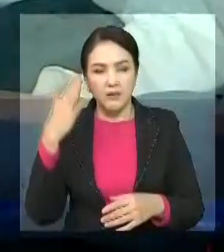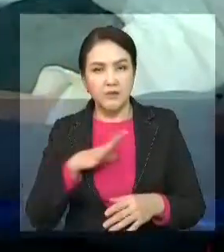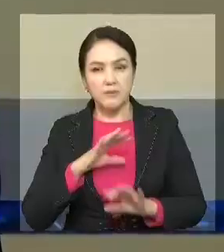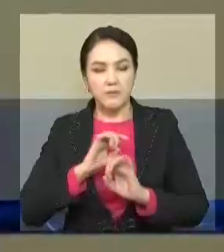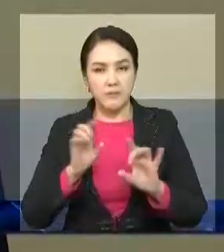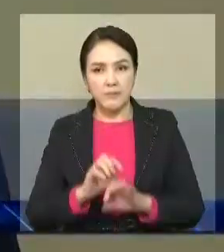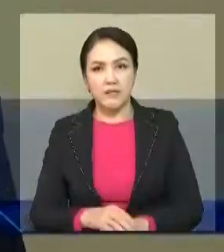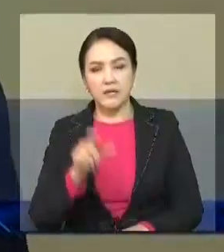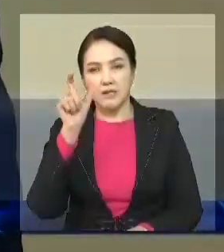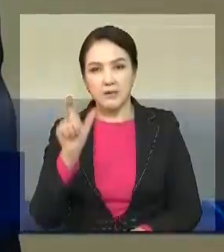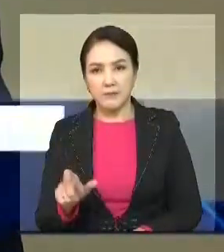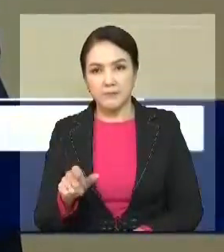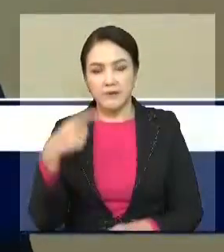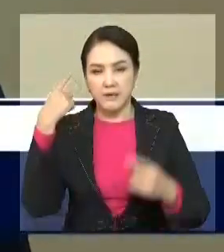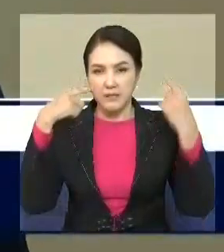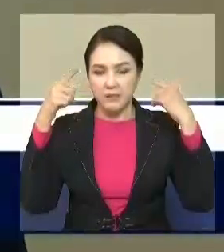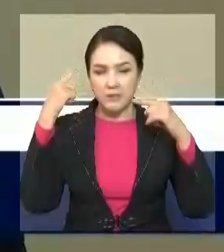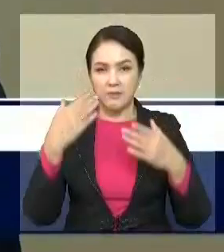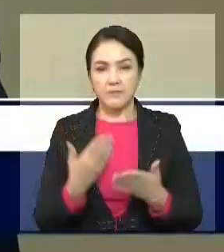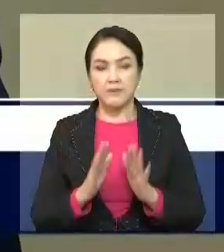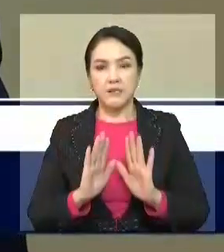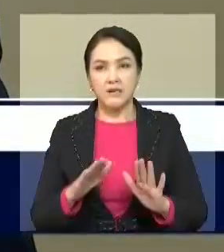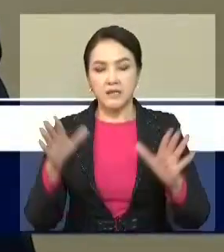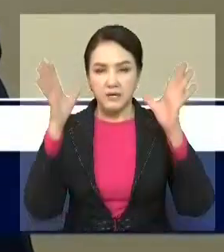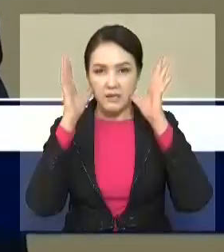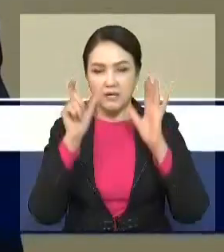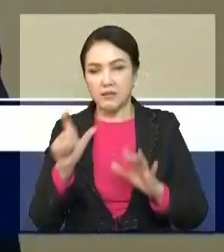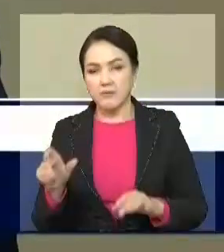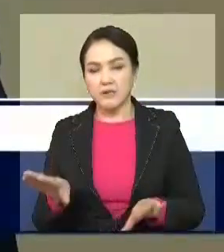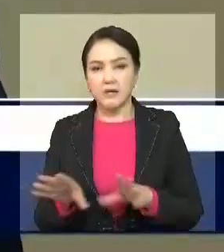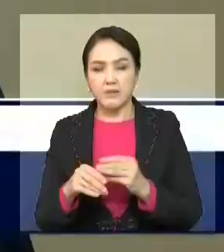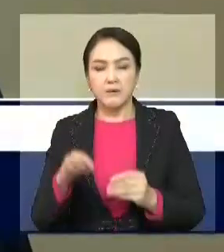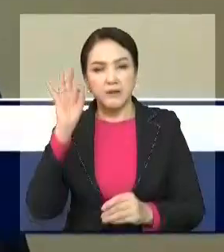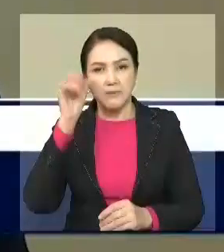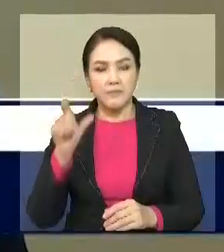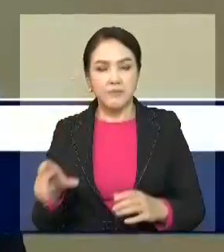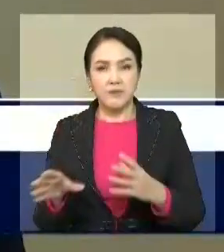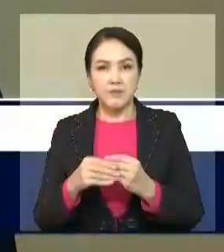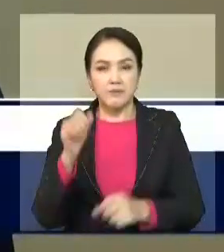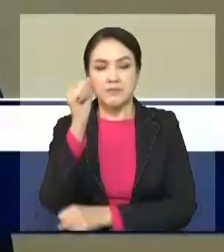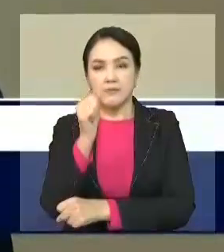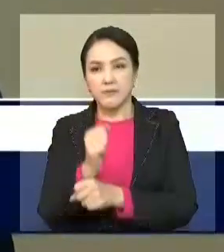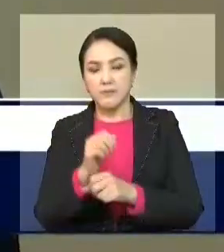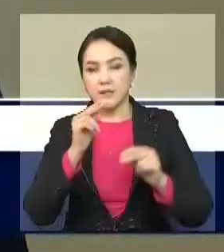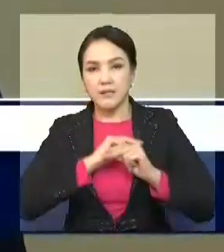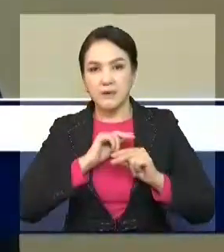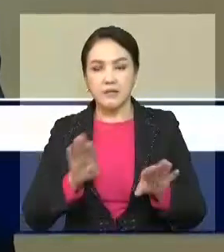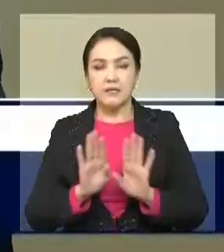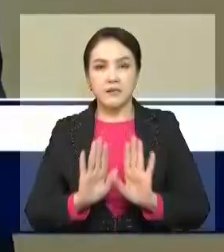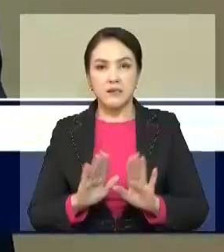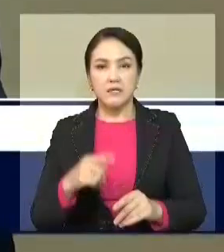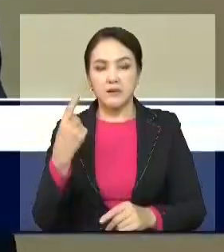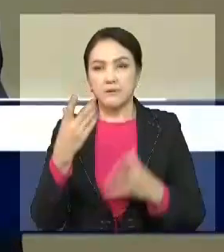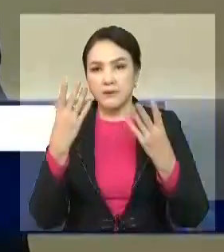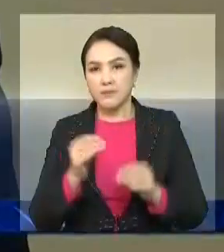жолдары айтылды. Адамның идеологиясы бұл жерде тек қана дін мамандары емес, оның қоса психолог мамандары жұмыс жасайды. Бұл жерде тек қана бір